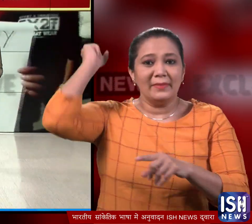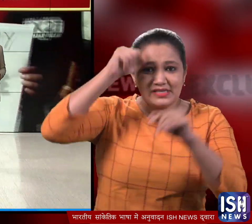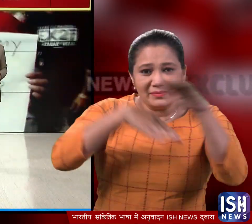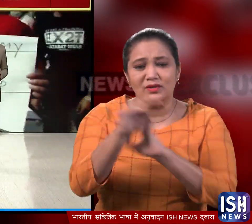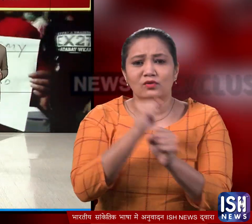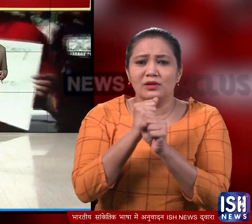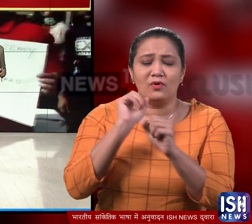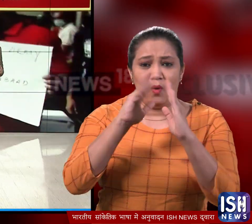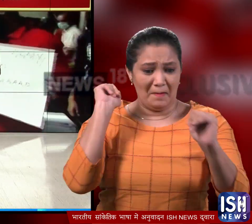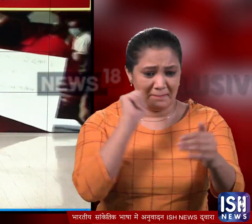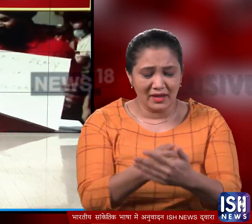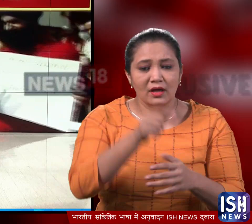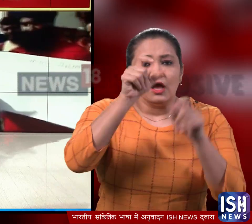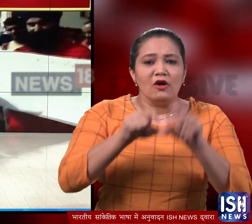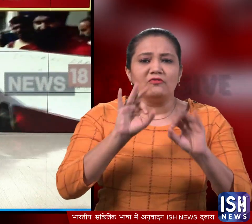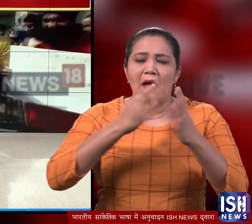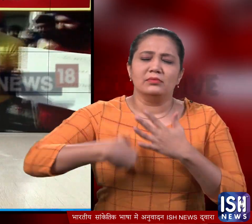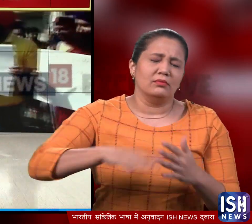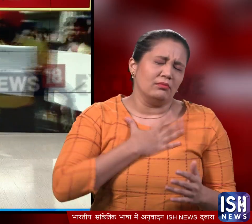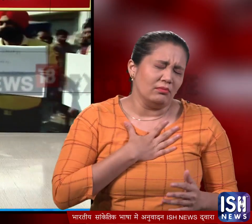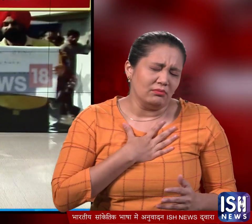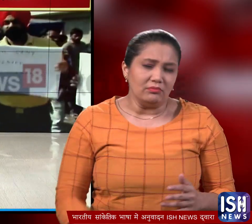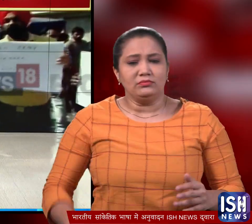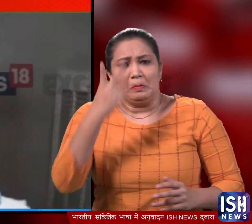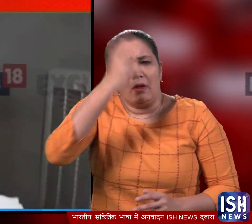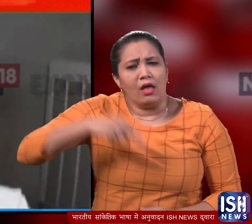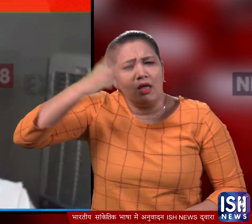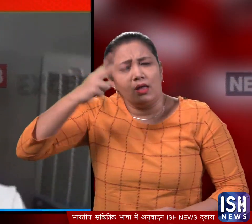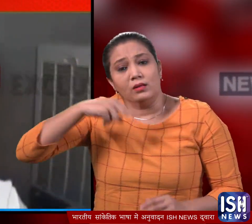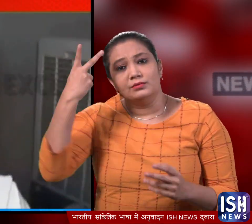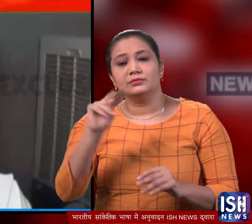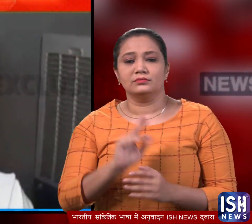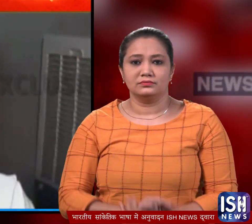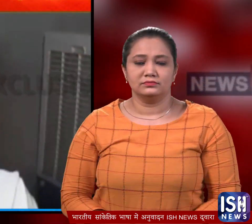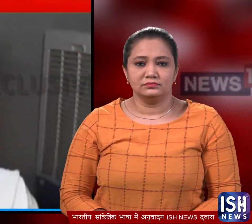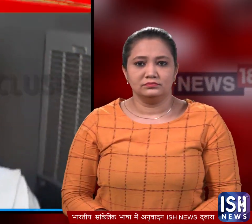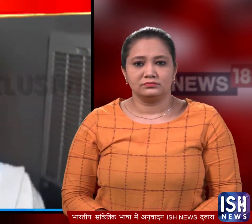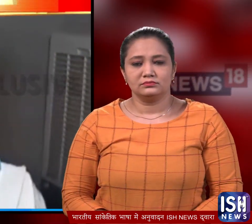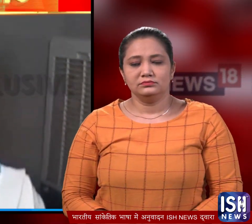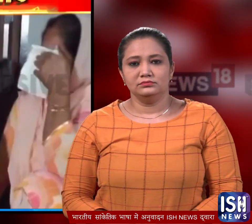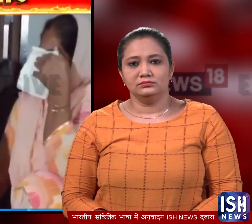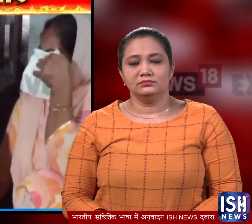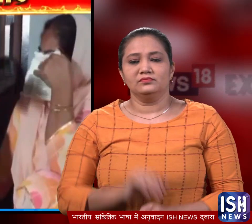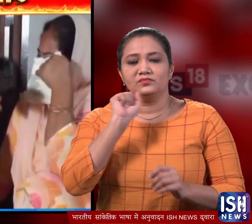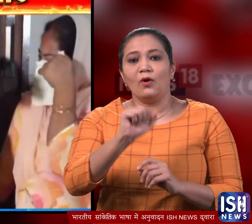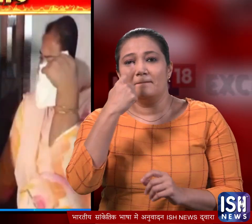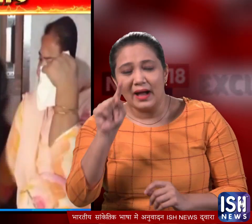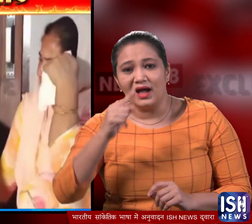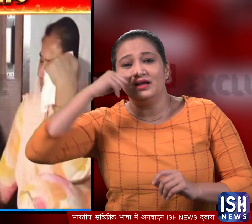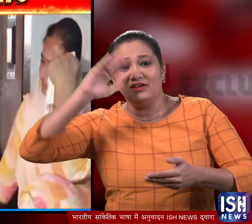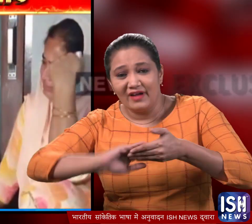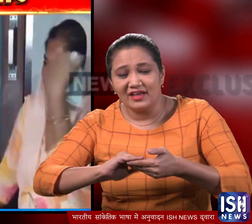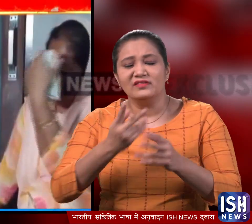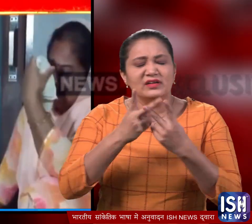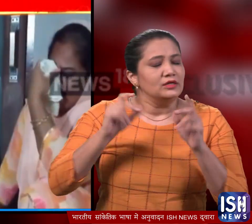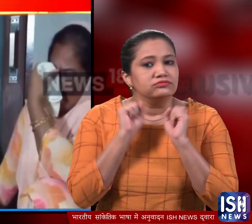घर पहुंचा, तब उनके घर वाले अपने आंसुओं को रोक नहीं पाए और फूट फूट कर रोने लगे। उनकी मां और पत्नी